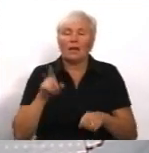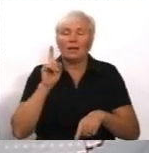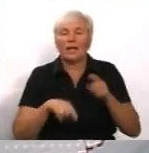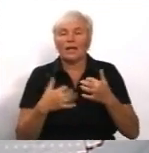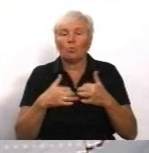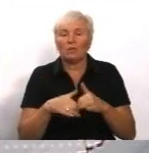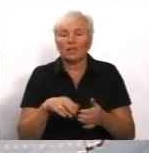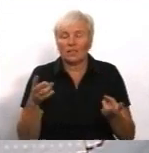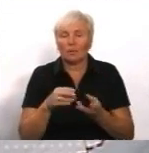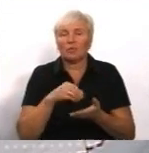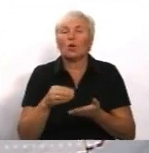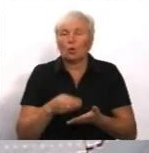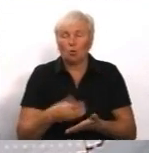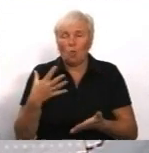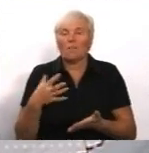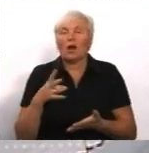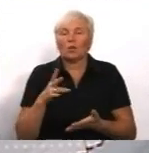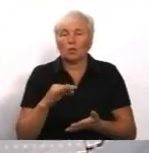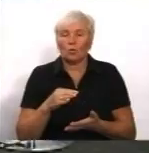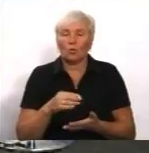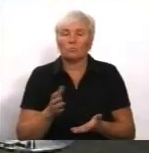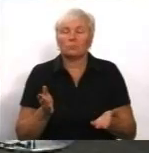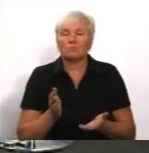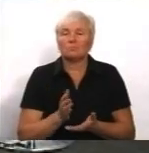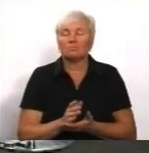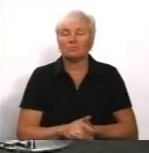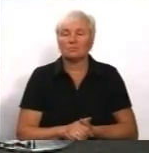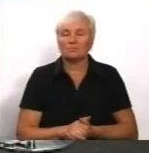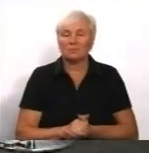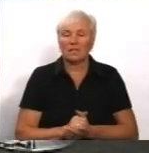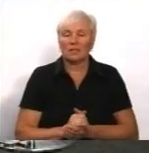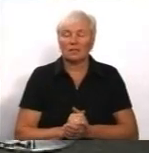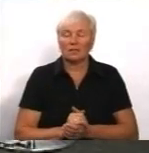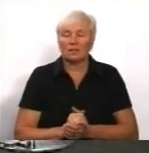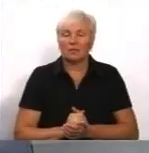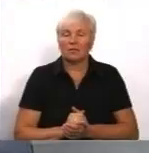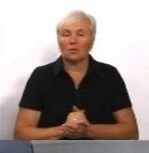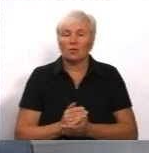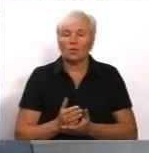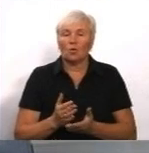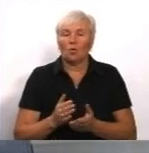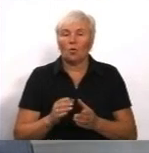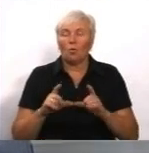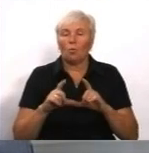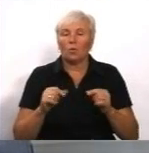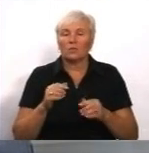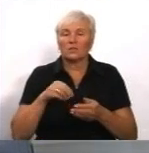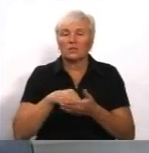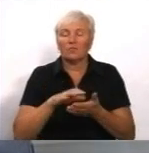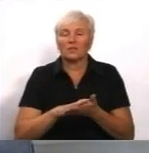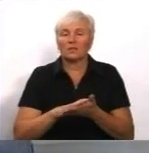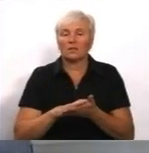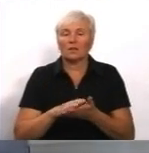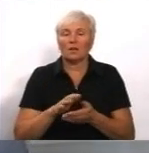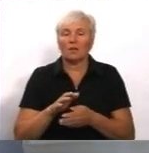Воно все дороговартісне, але я думаю, що ми справимося. Пані Олена. Було в області зафіксовано факт